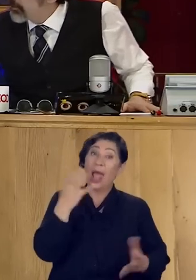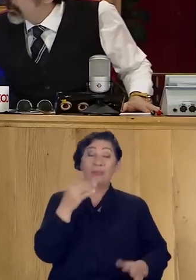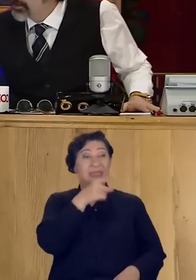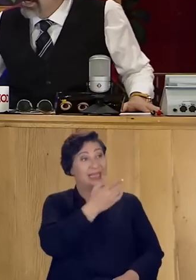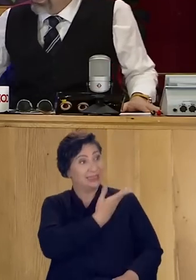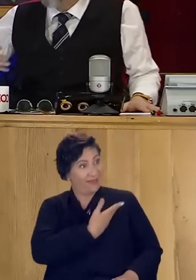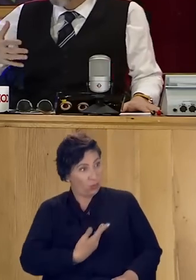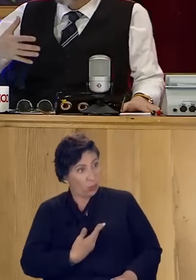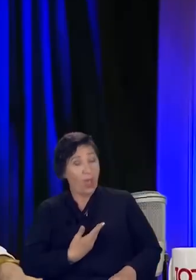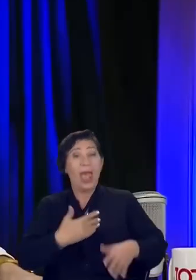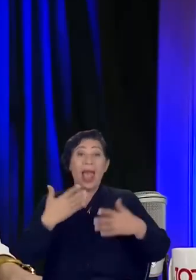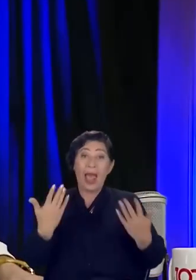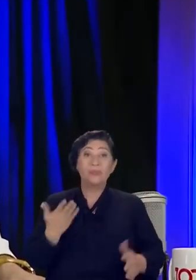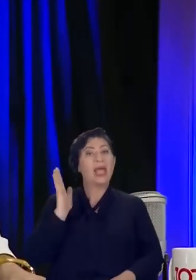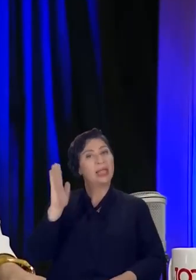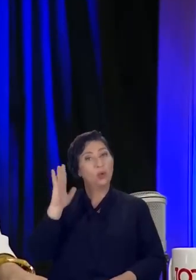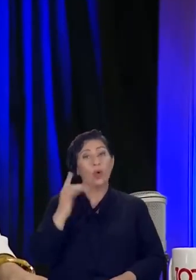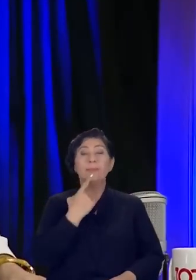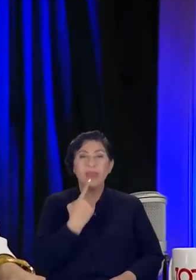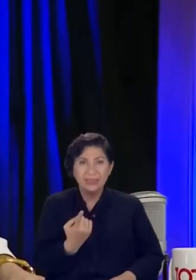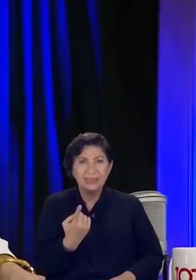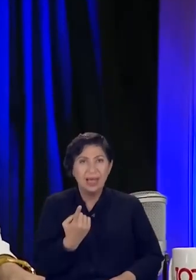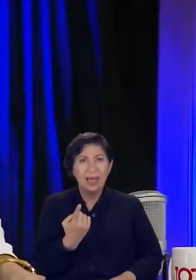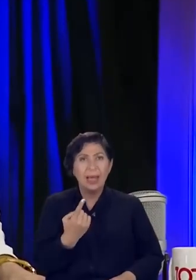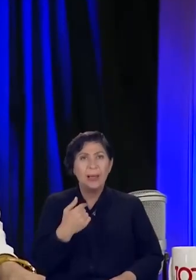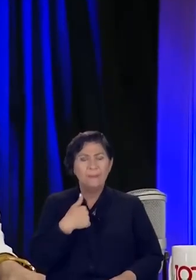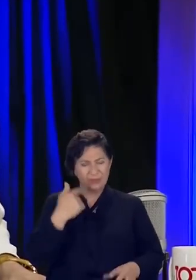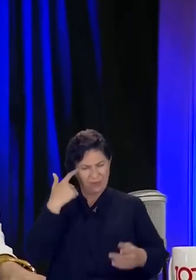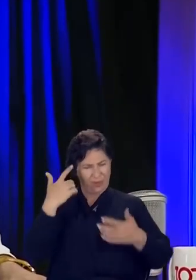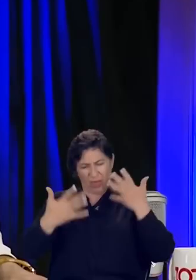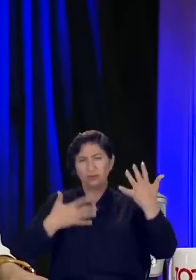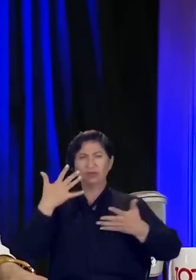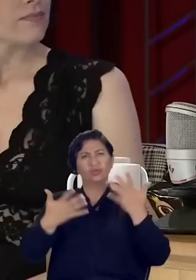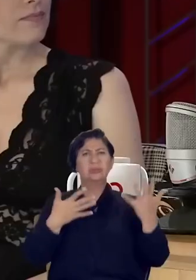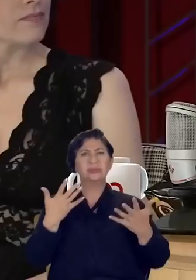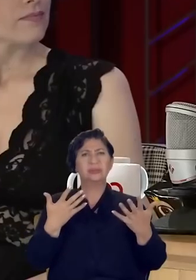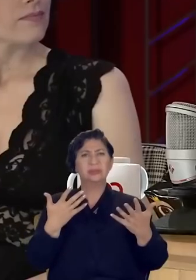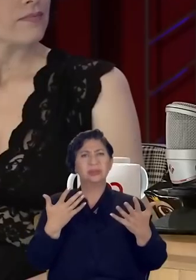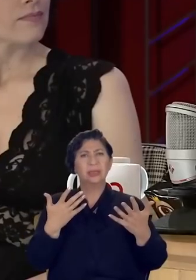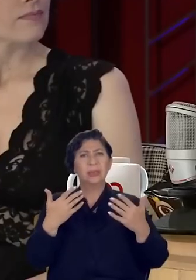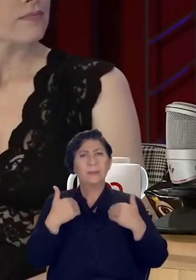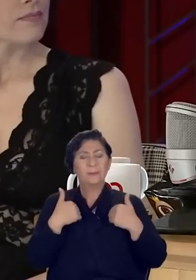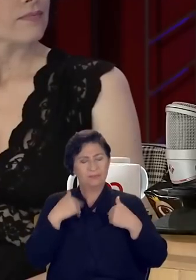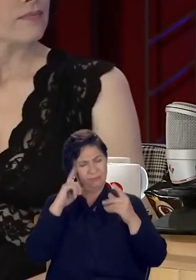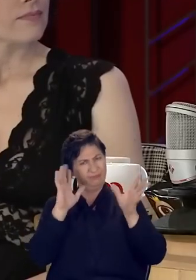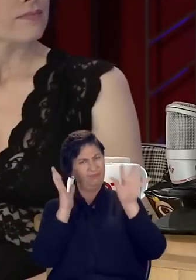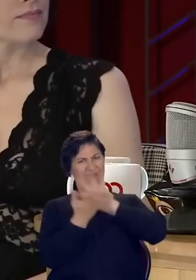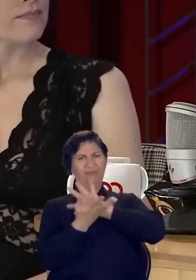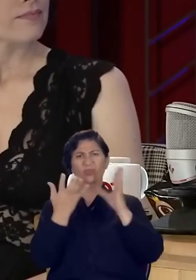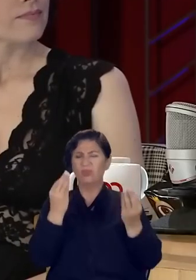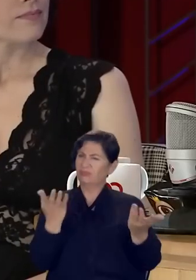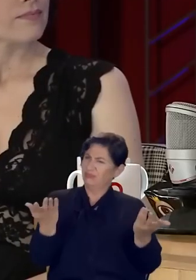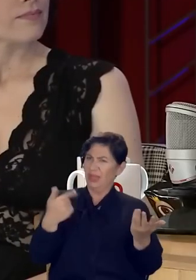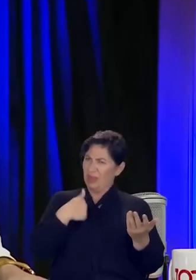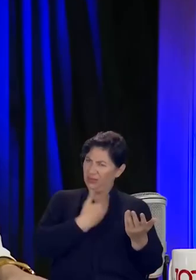seni seviyorum hem de gidiyorum derse bizim kafamız karışır. Ya bizim nevrimiz döner diyor. Yani böyle